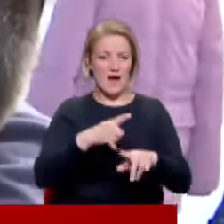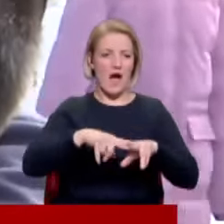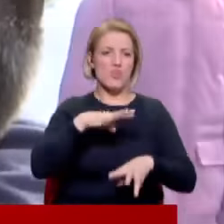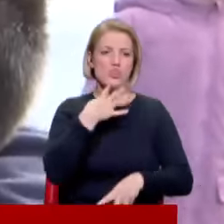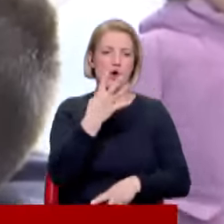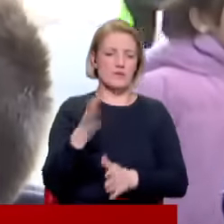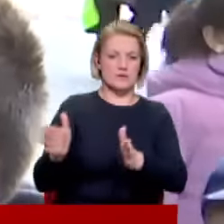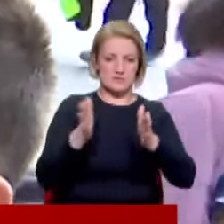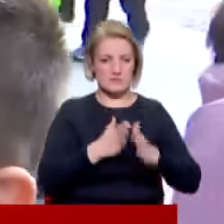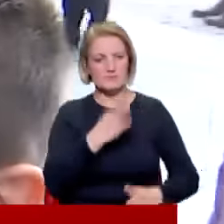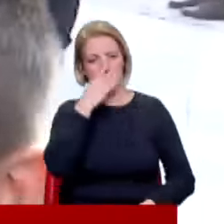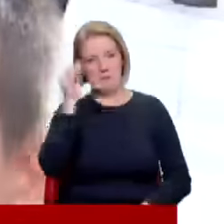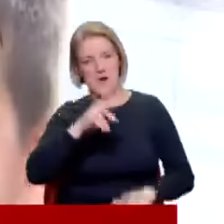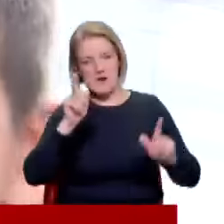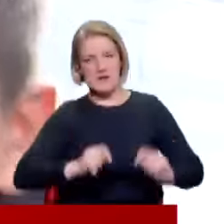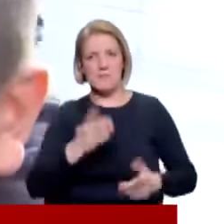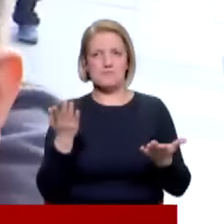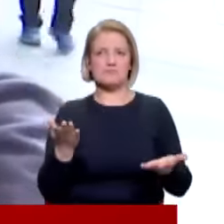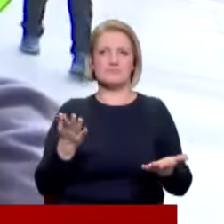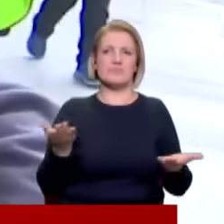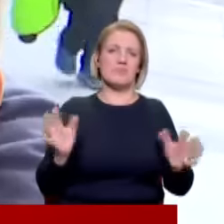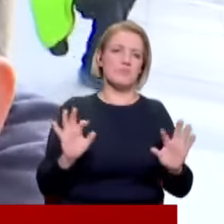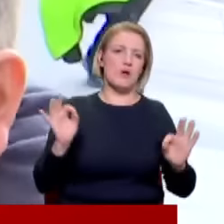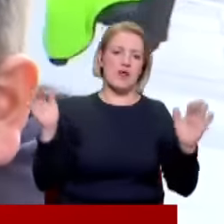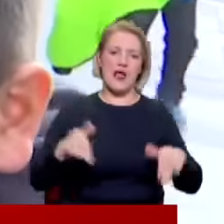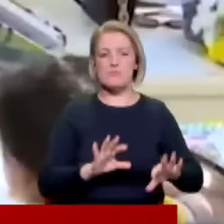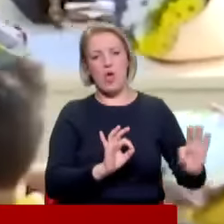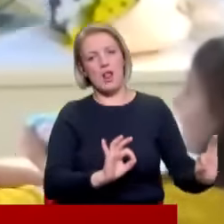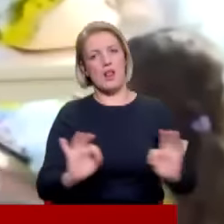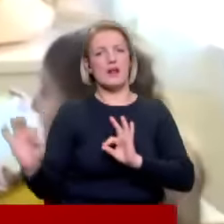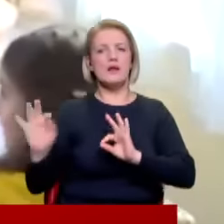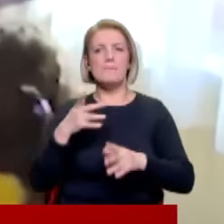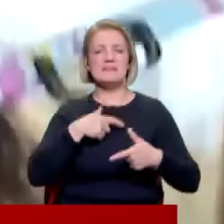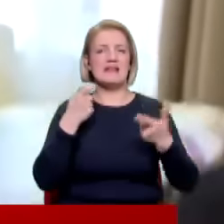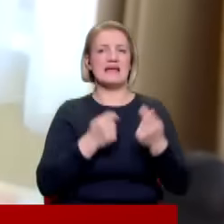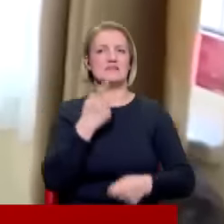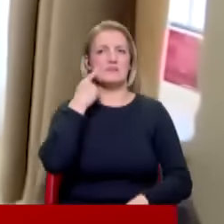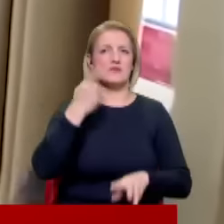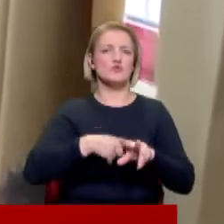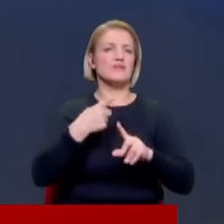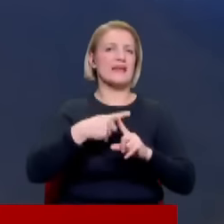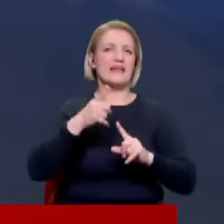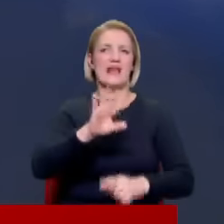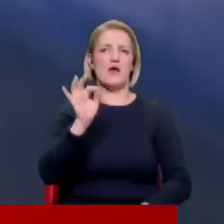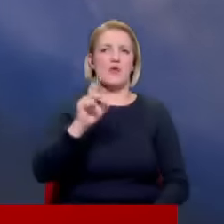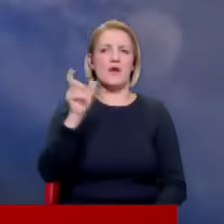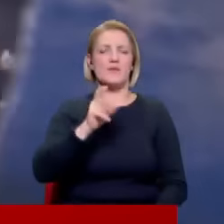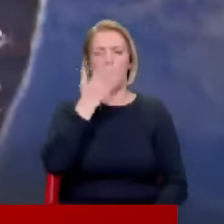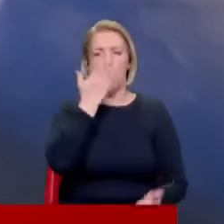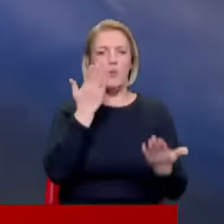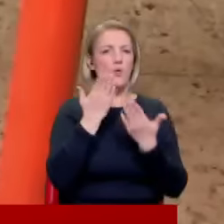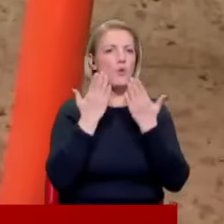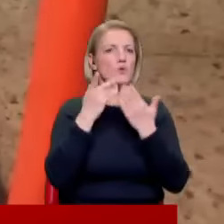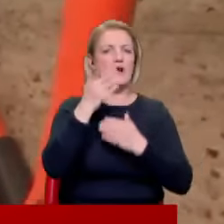de şikayet ediyorsun. Herhangi bir geri dönüşüm de yapılmıyor. Bu böyle gelmiş gidiyor yani. Milli Eğitim Bakanı Yusuf Tekin Eylül ayında okullarda temizlik